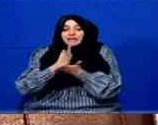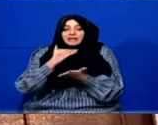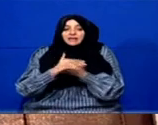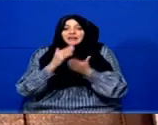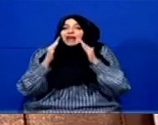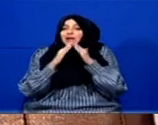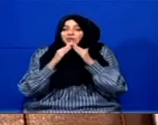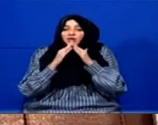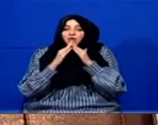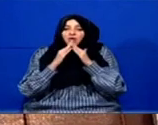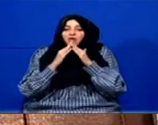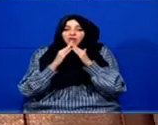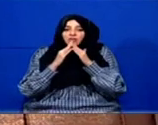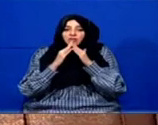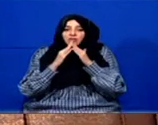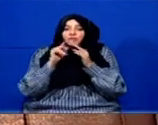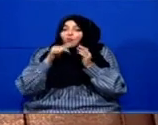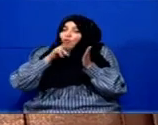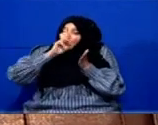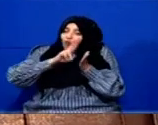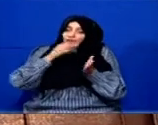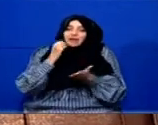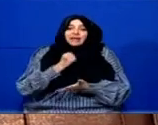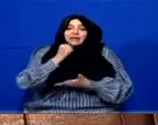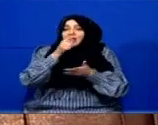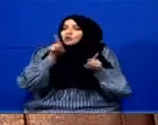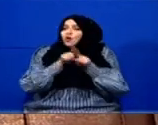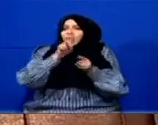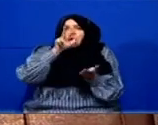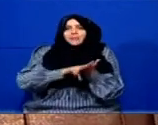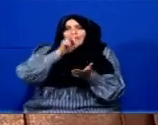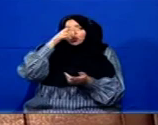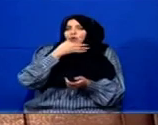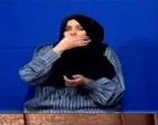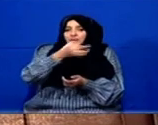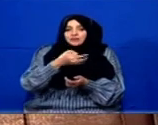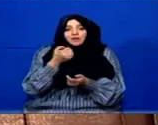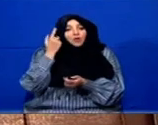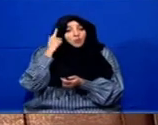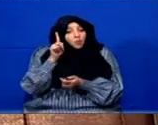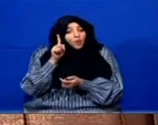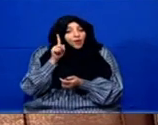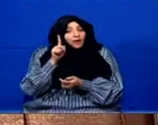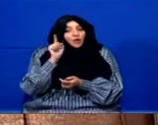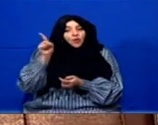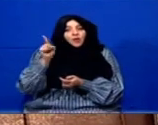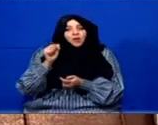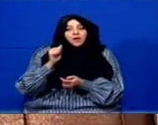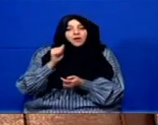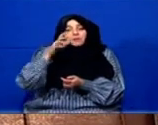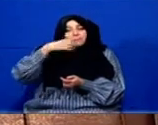الميراث يتقسم طبقا للشريعه بس يعني هم ميت